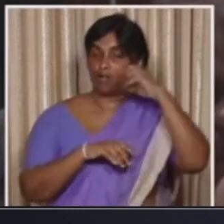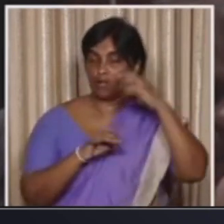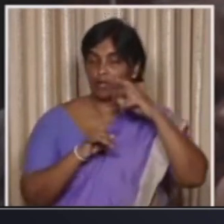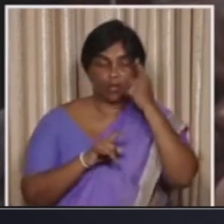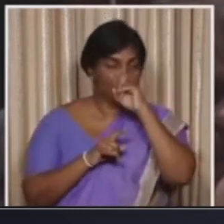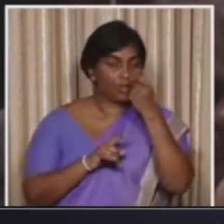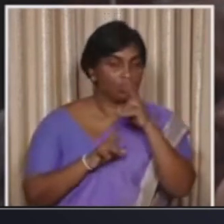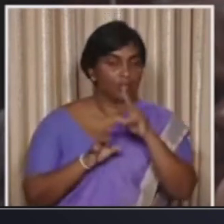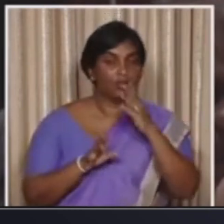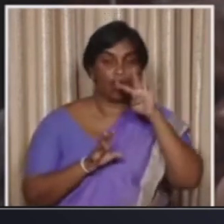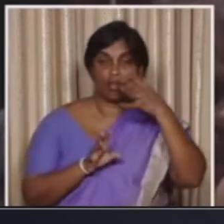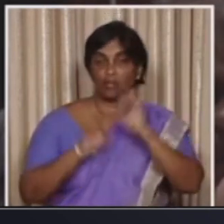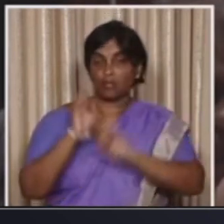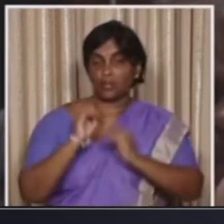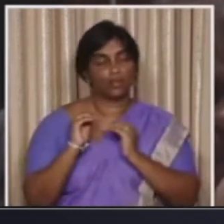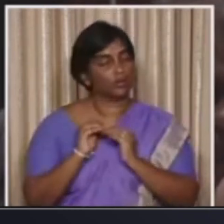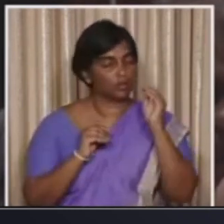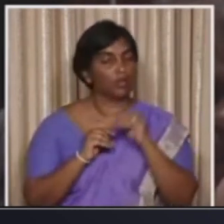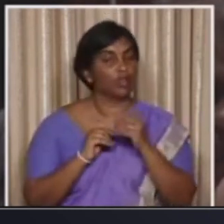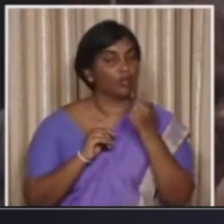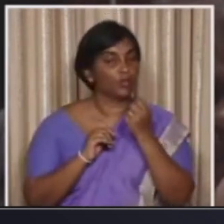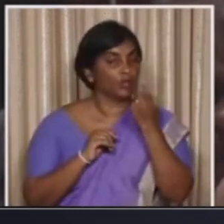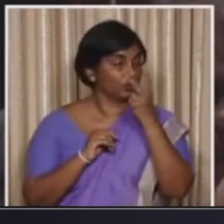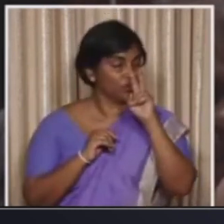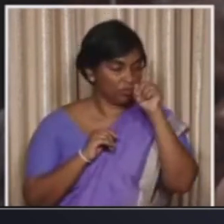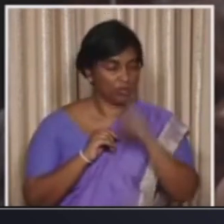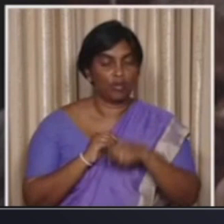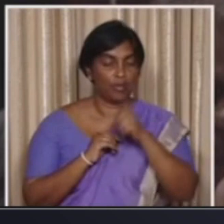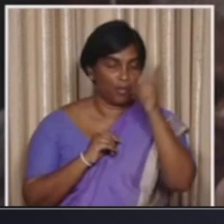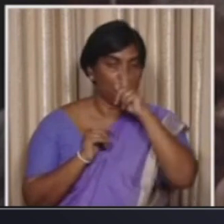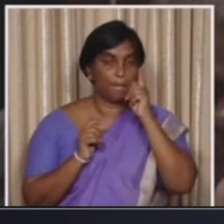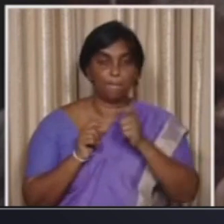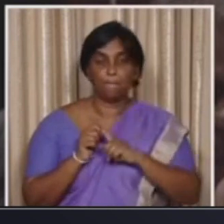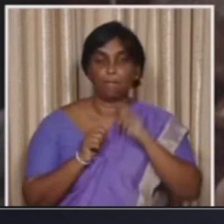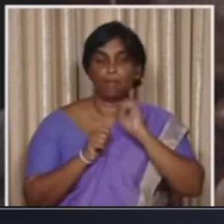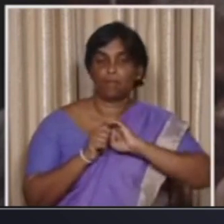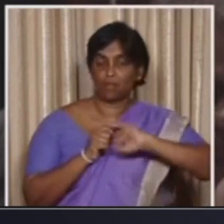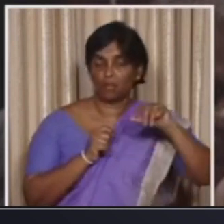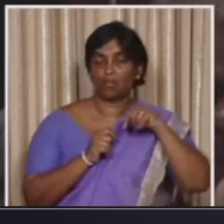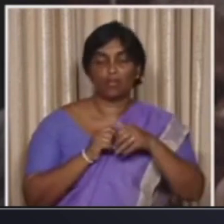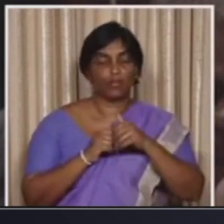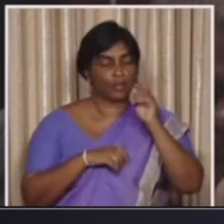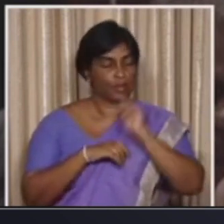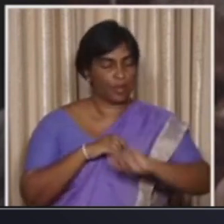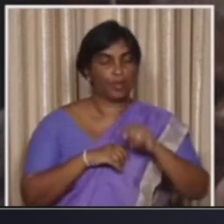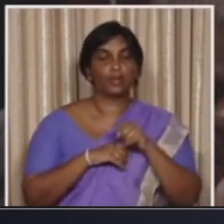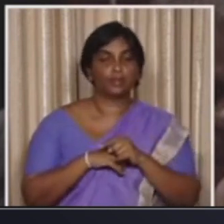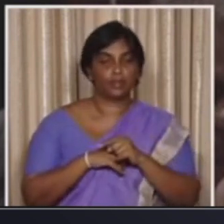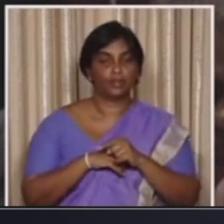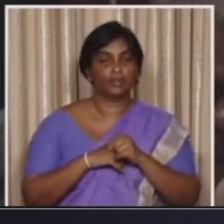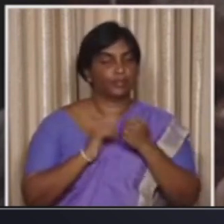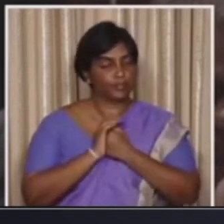14ට 400කින් වැඩි කරා රුපියල් 12,000ක් මේ මිනිස්සුන්ගේ වැටුපෙන් අය කරගන්නයි මේ සැලසුම් හදලා තියෙන්නේ